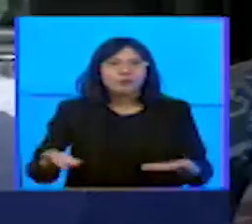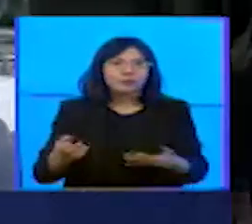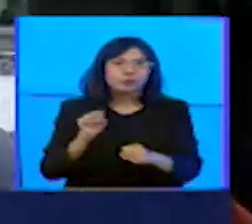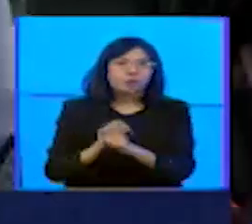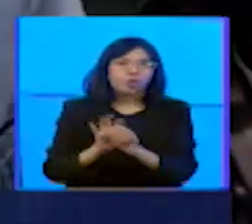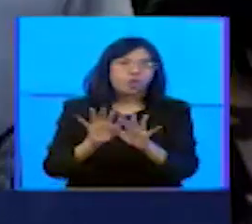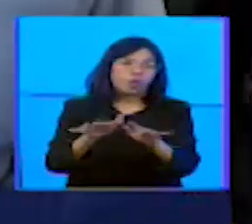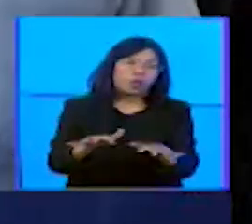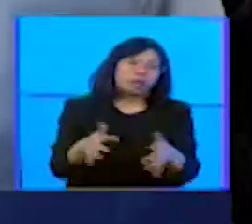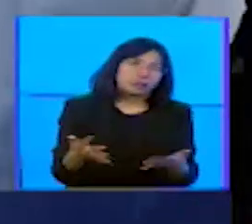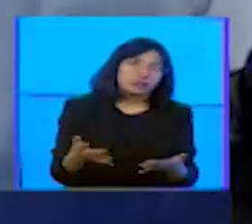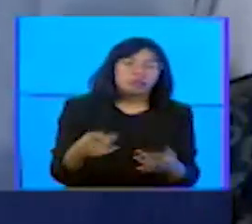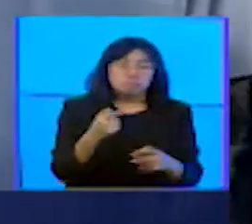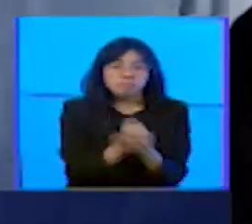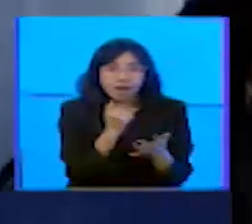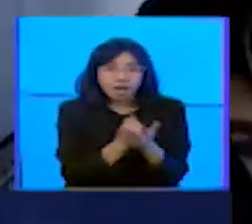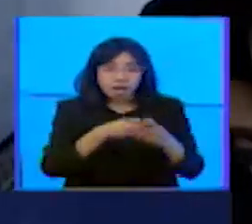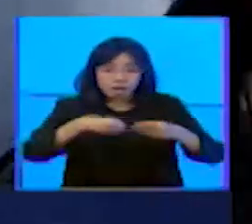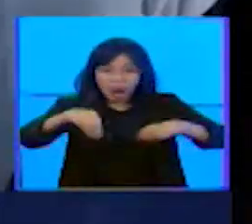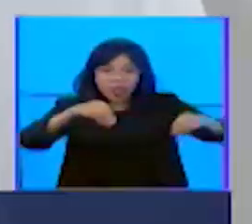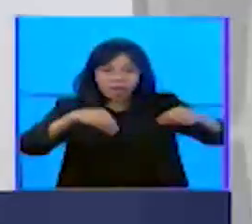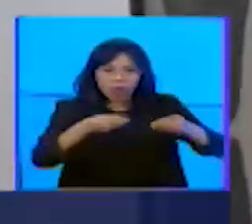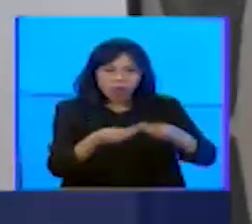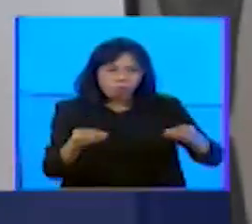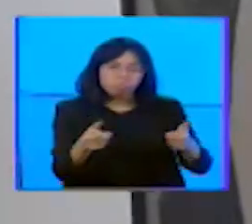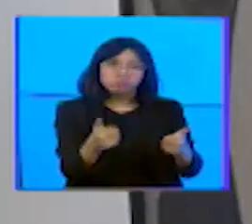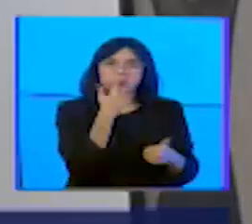Dan karyanya saya rasa itu masih itu saja.